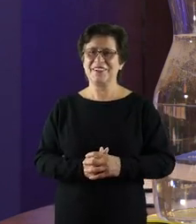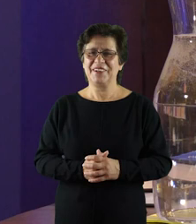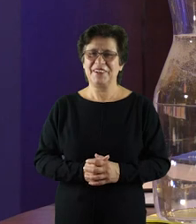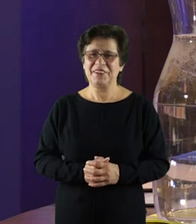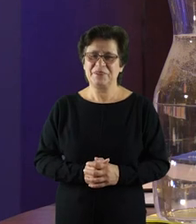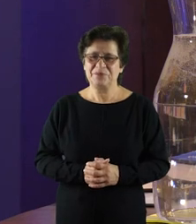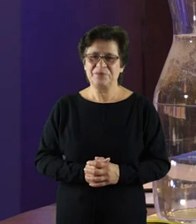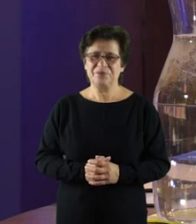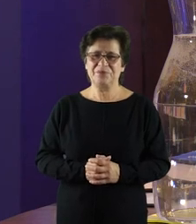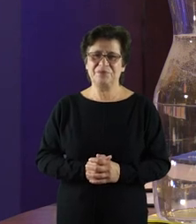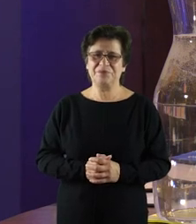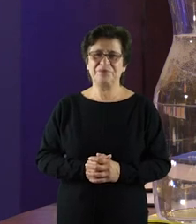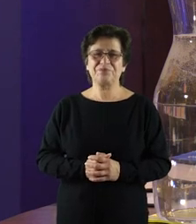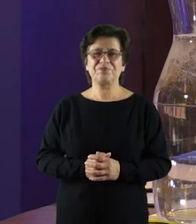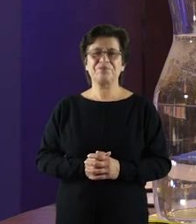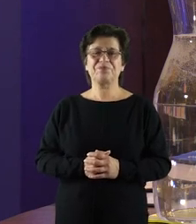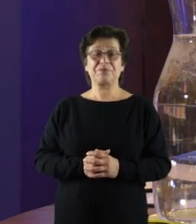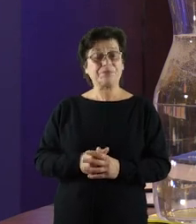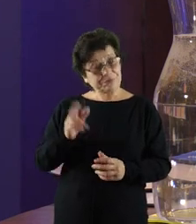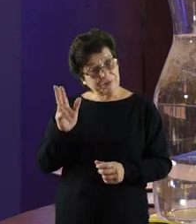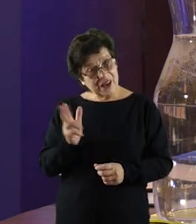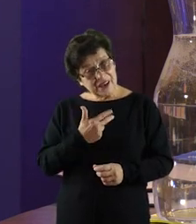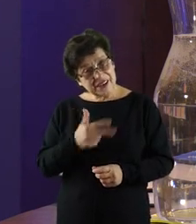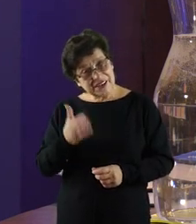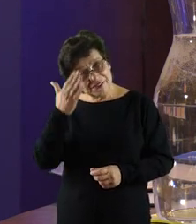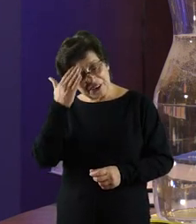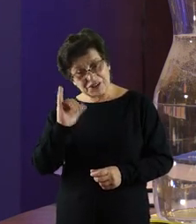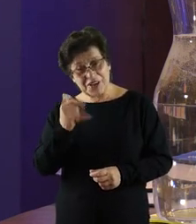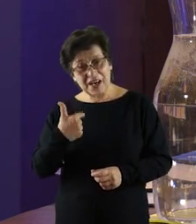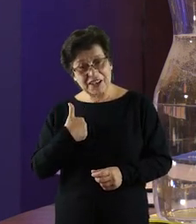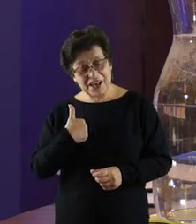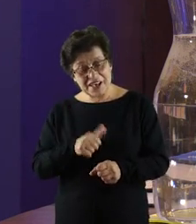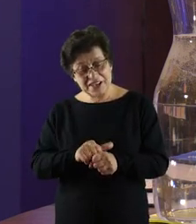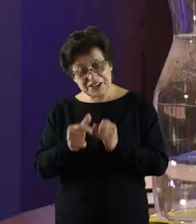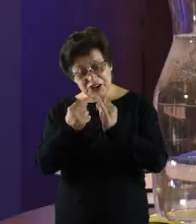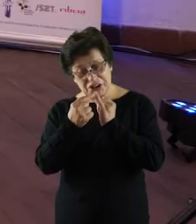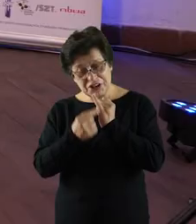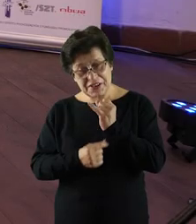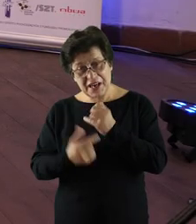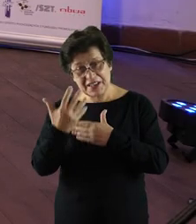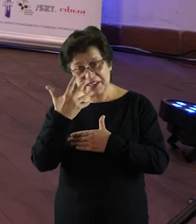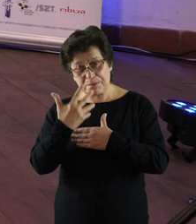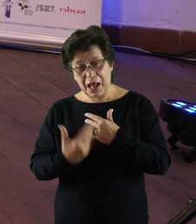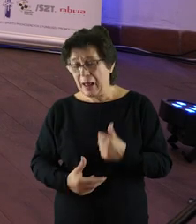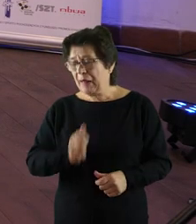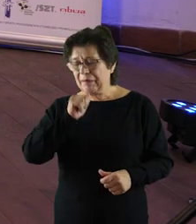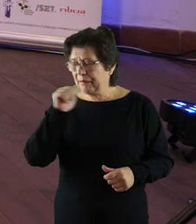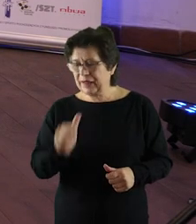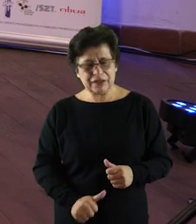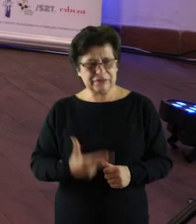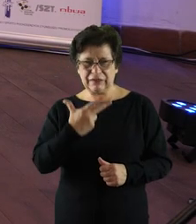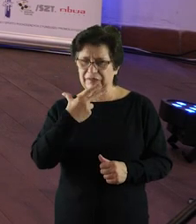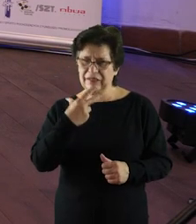Czy mogę teraz? Kiedy już wiecie, jaki ze mnie cienias, domyślacie się, że nigdy nie policzyłam moich książek.